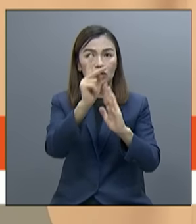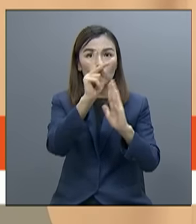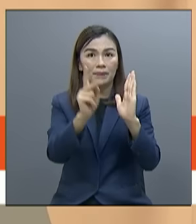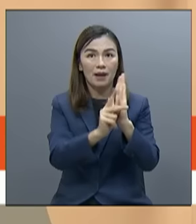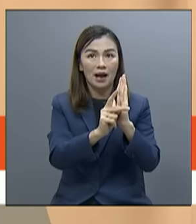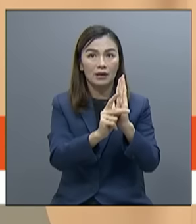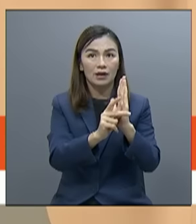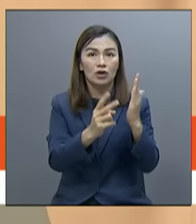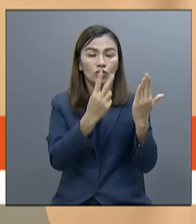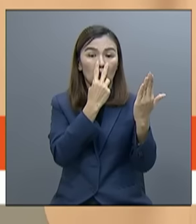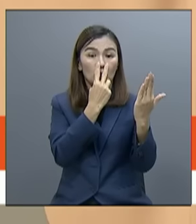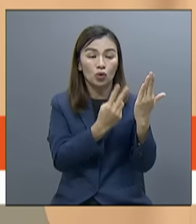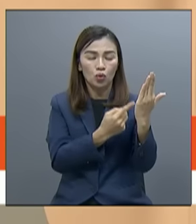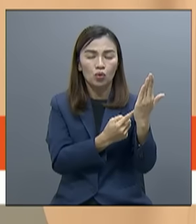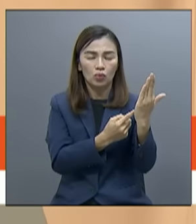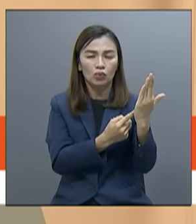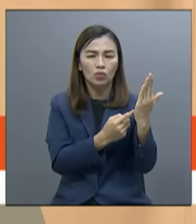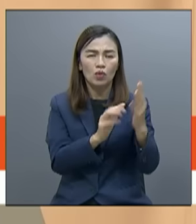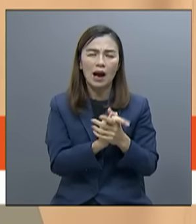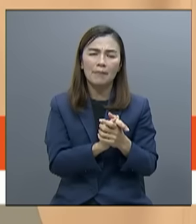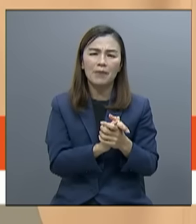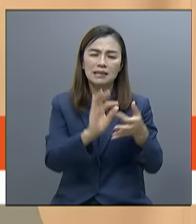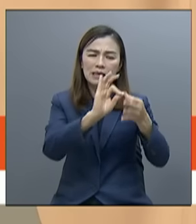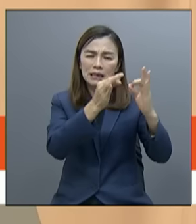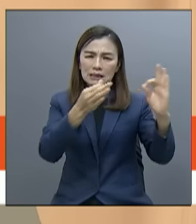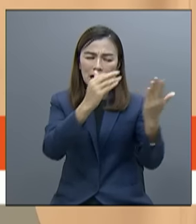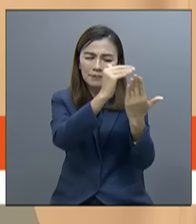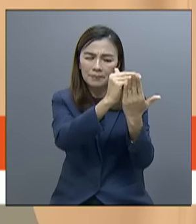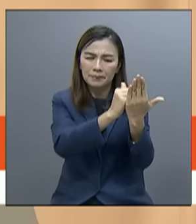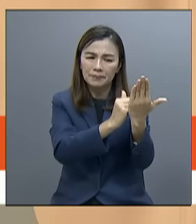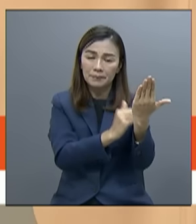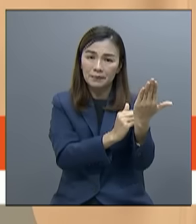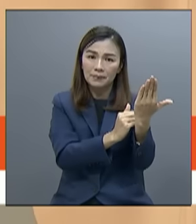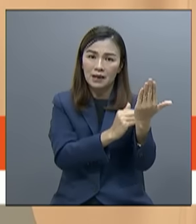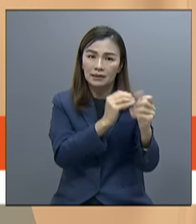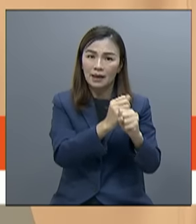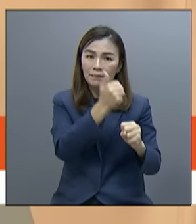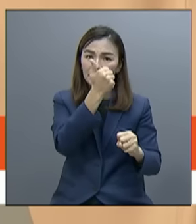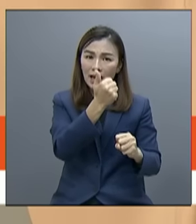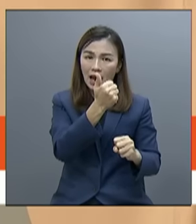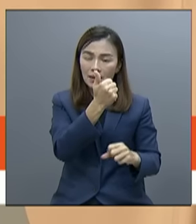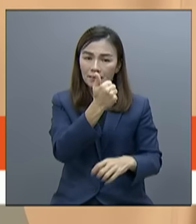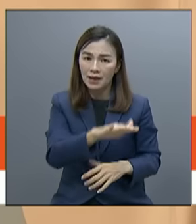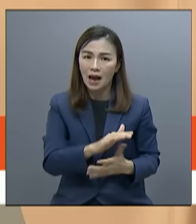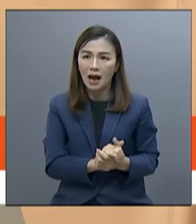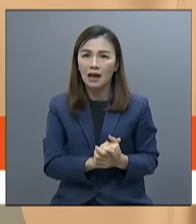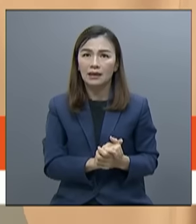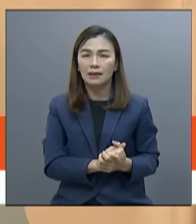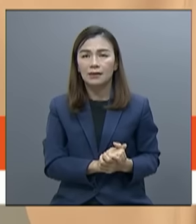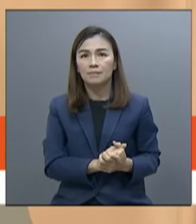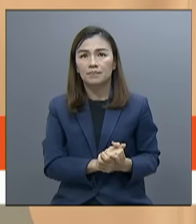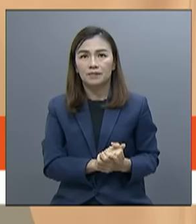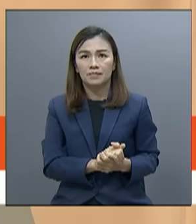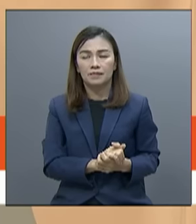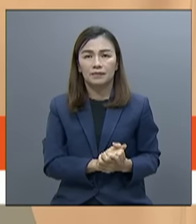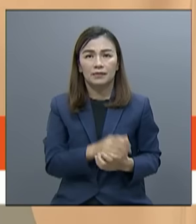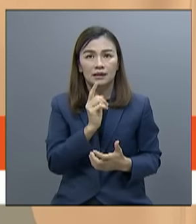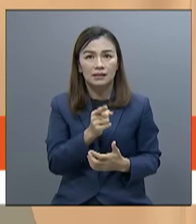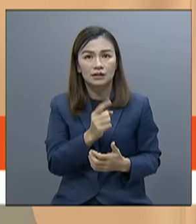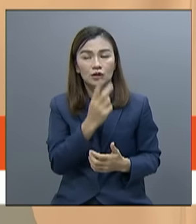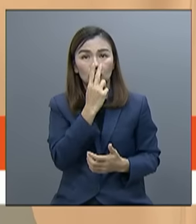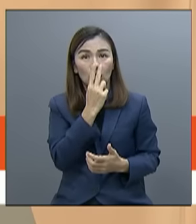ความเซนซิทีฟตรงนี้ด้วยว่าเราจะสามารถยังใช้วิสัยทัศน์ของท่านได้โดยที่